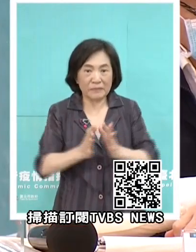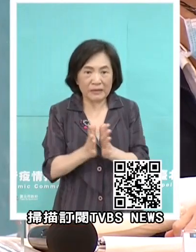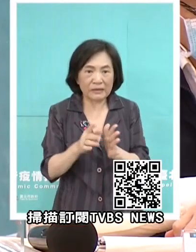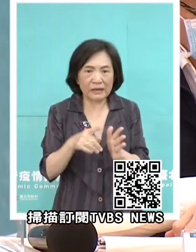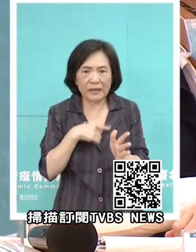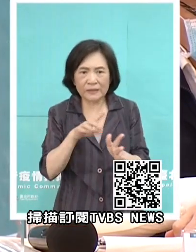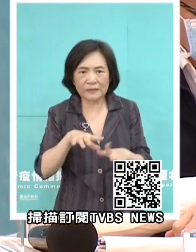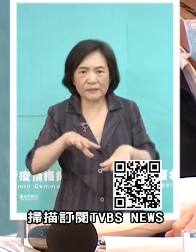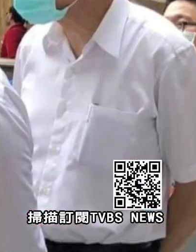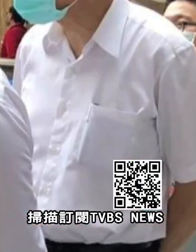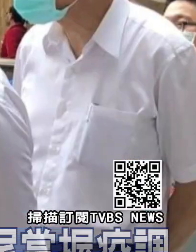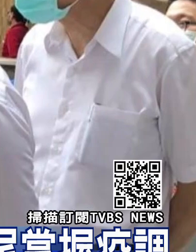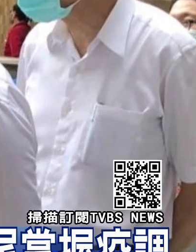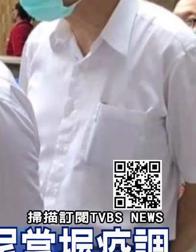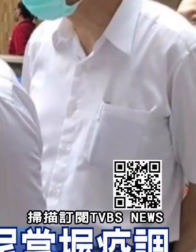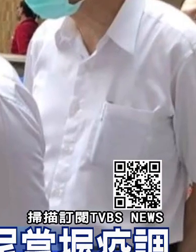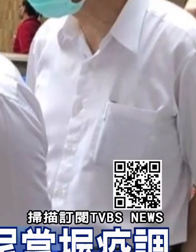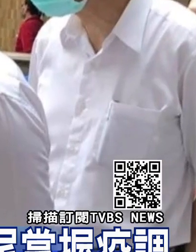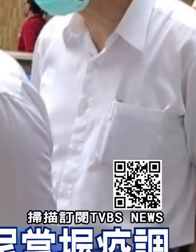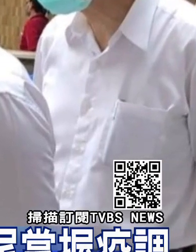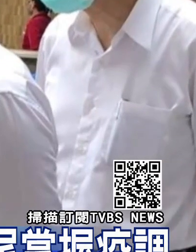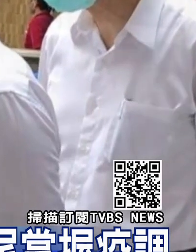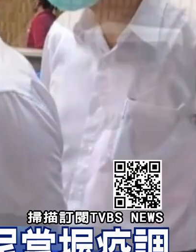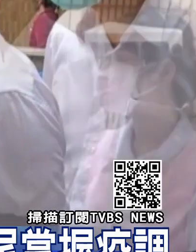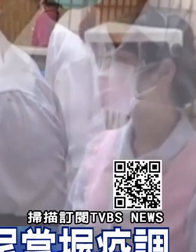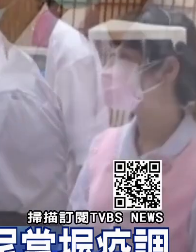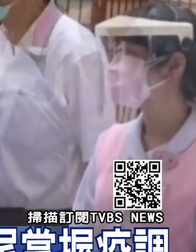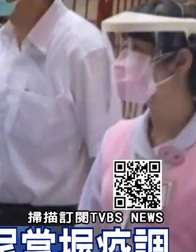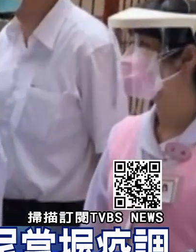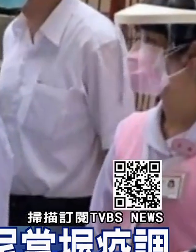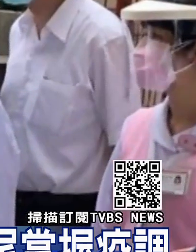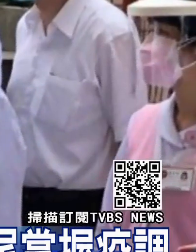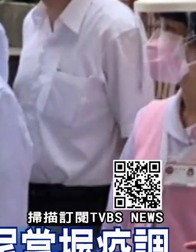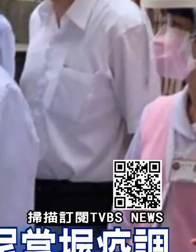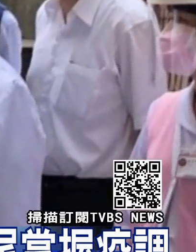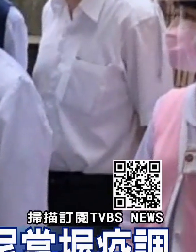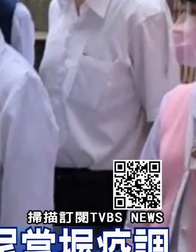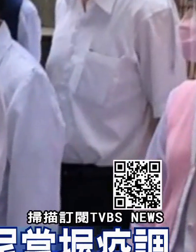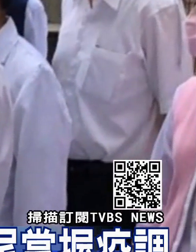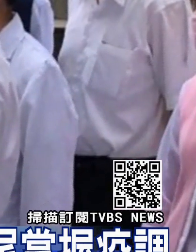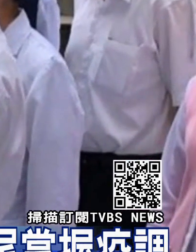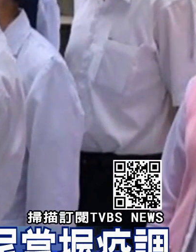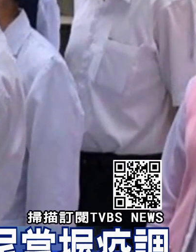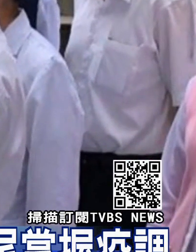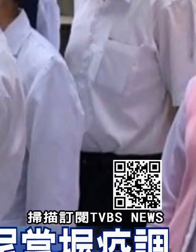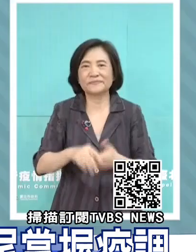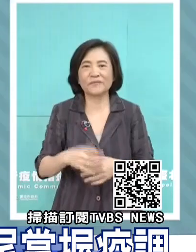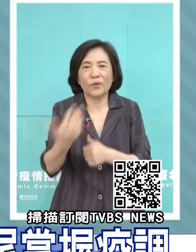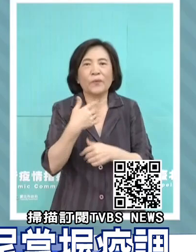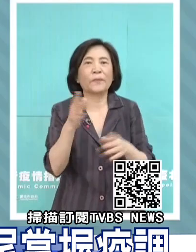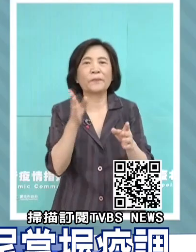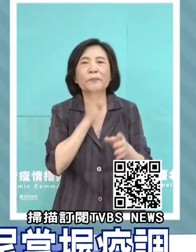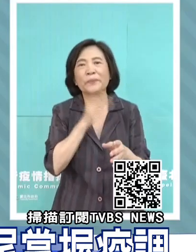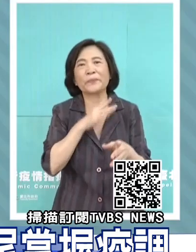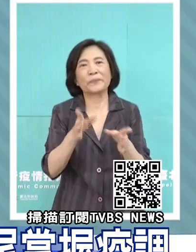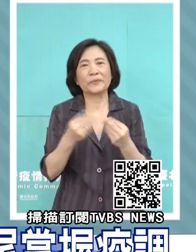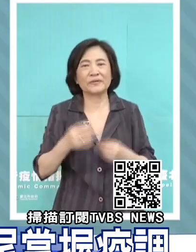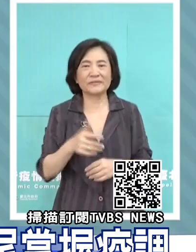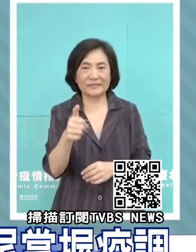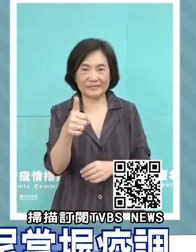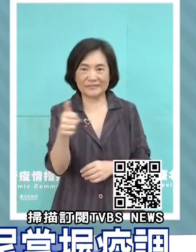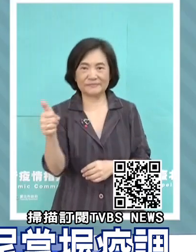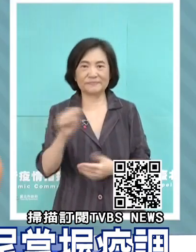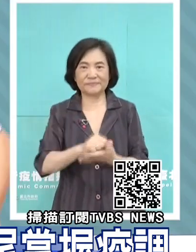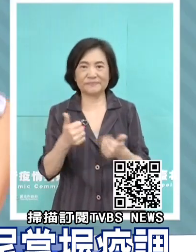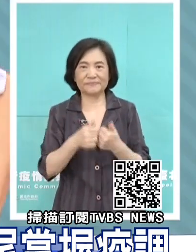疏漏或者是任何的瑕疵。 陈时中临时到场，再掀起跟柯文哲的角力。北市府不让柯文哲硬碰硬，公布处理过